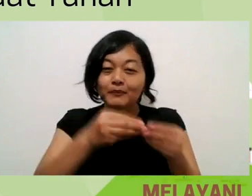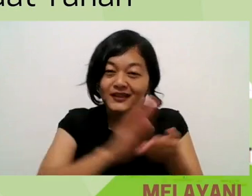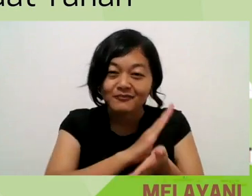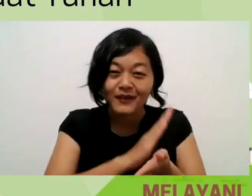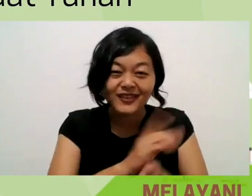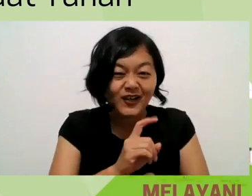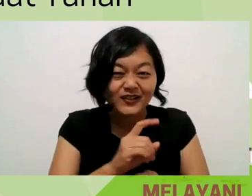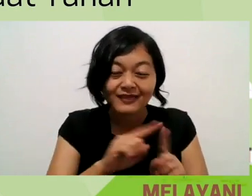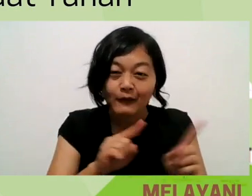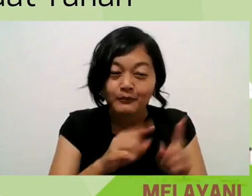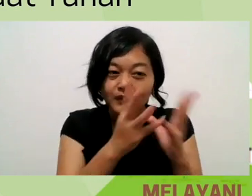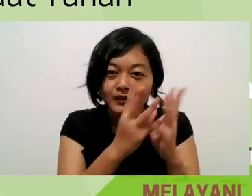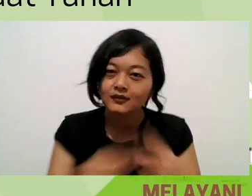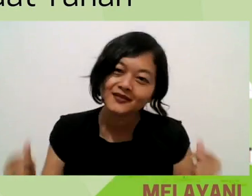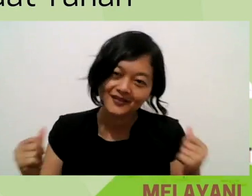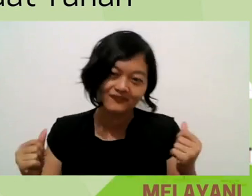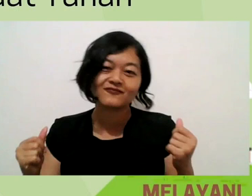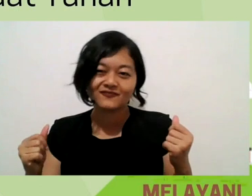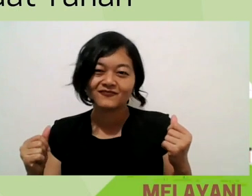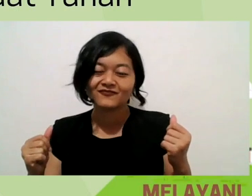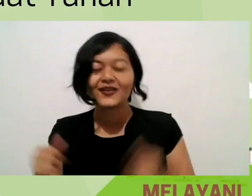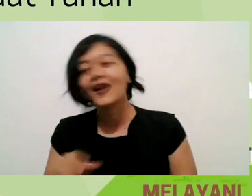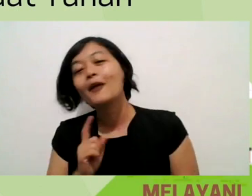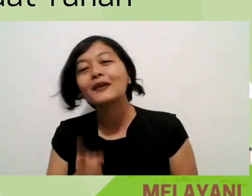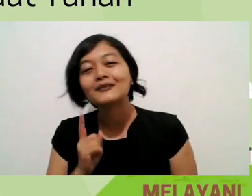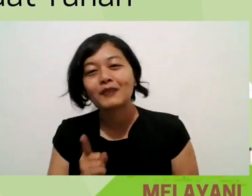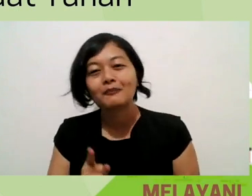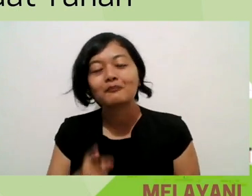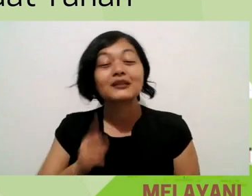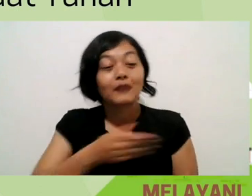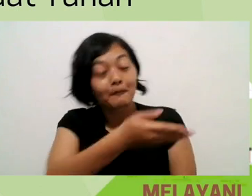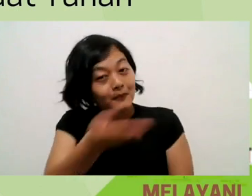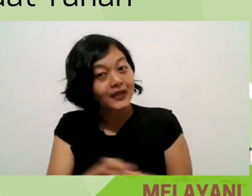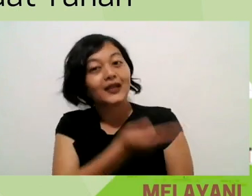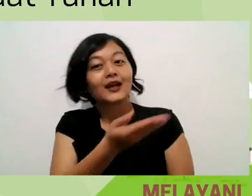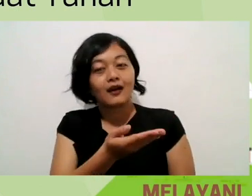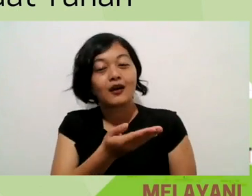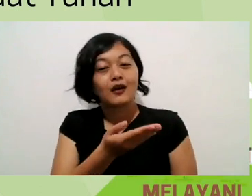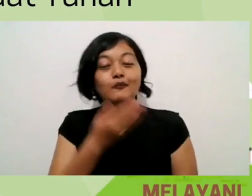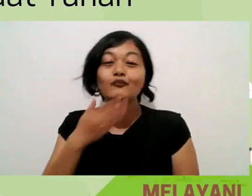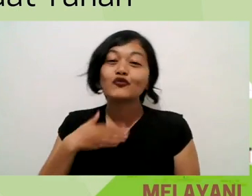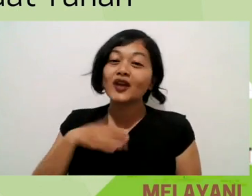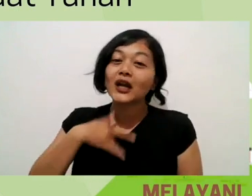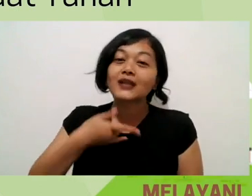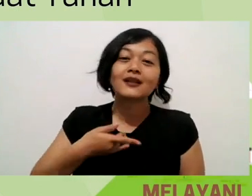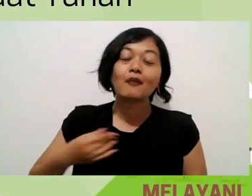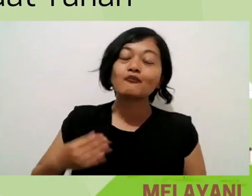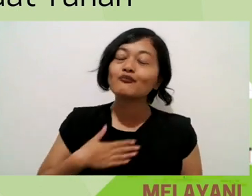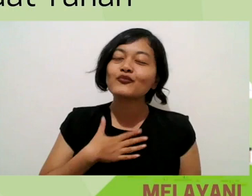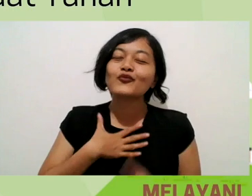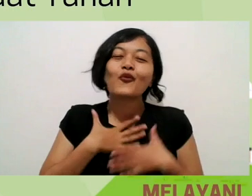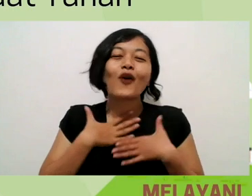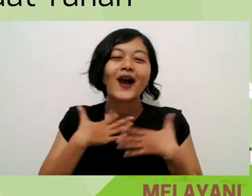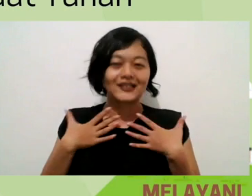puas. Mereka tidak mengharapkan yang lebih baik lagi. Mereka menolak